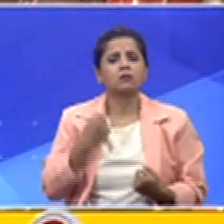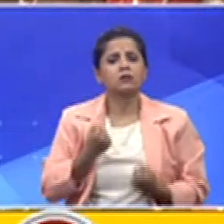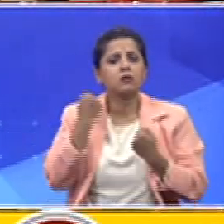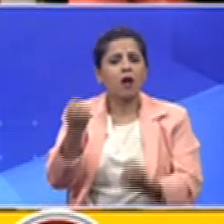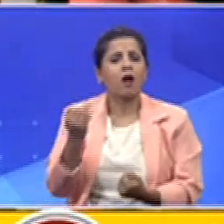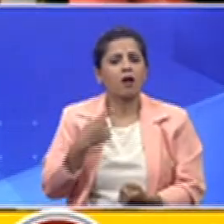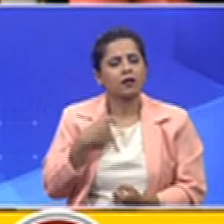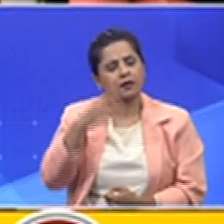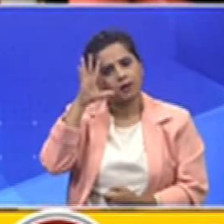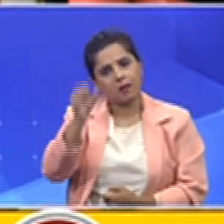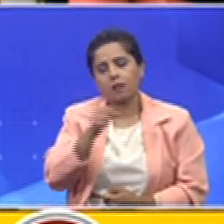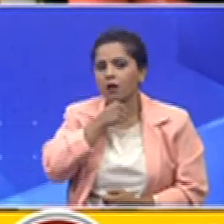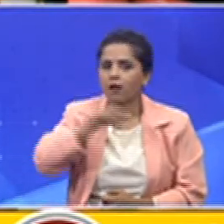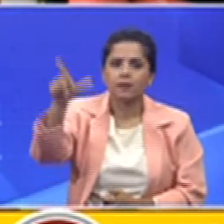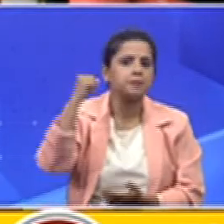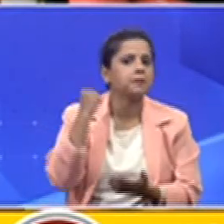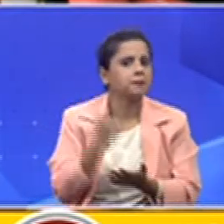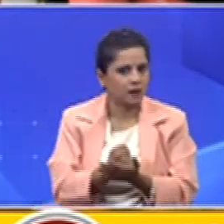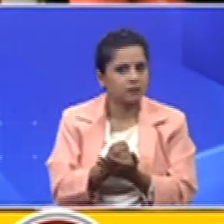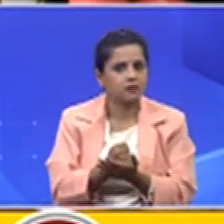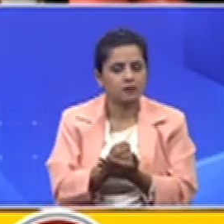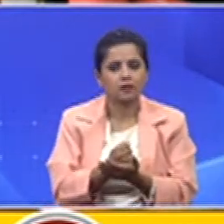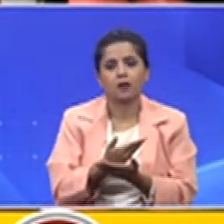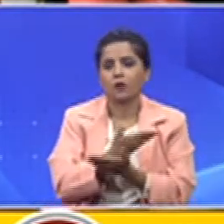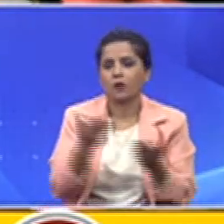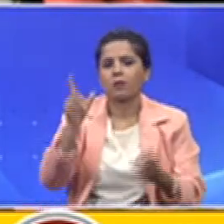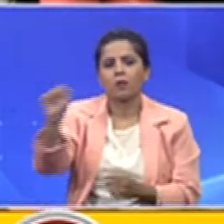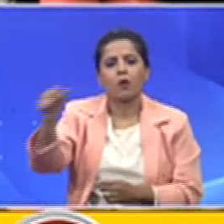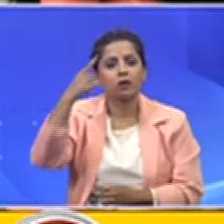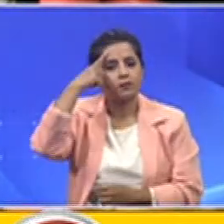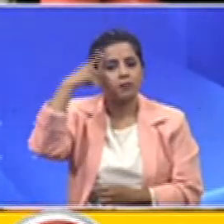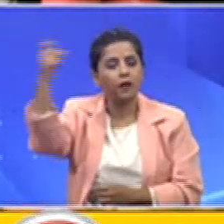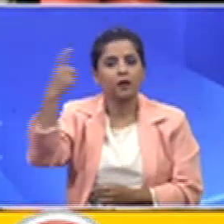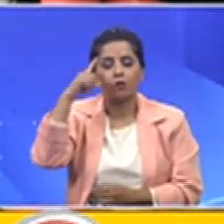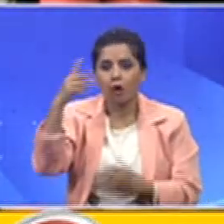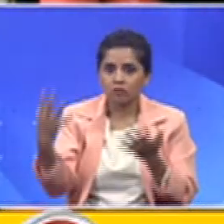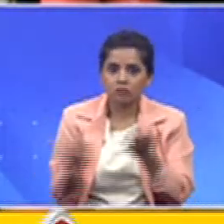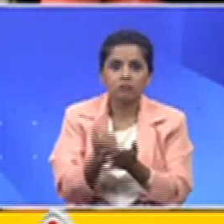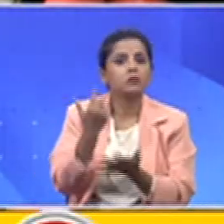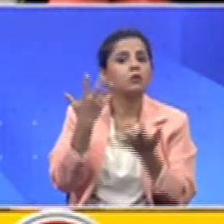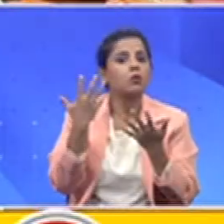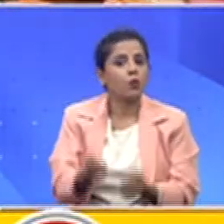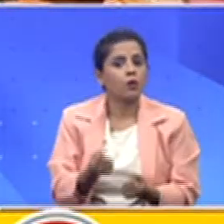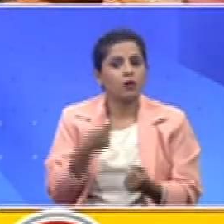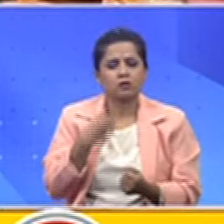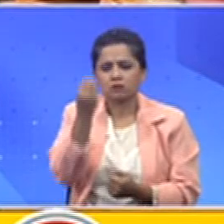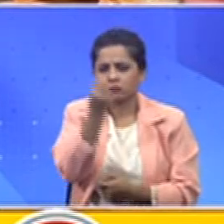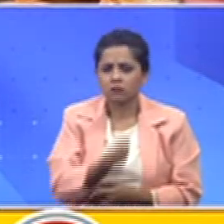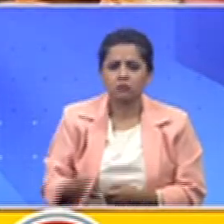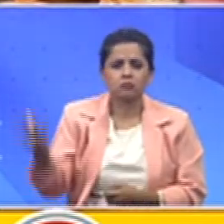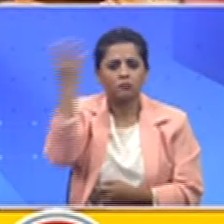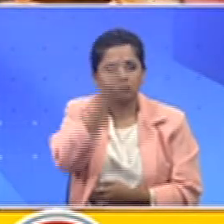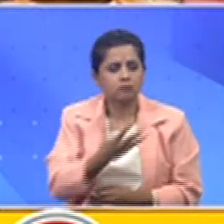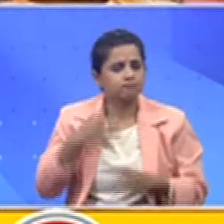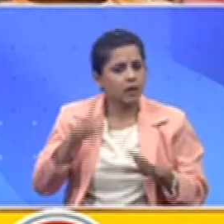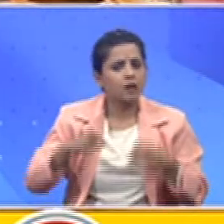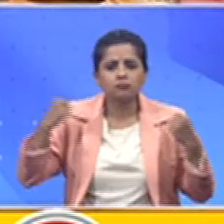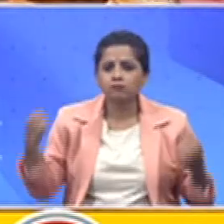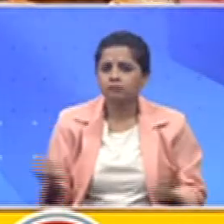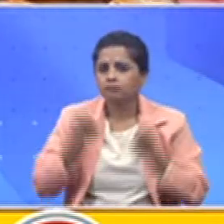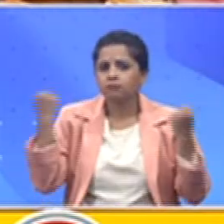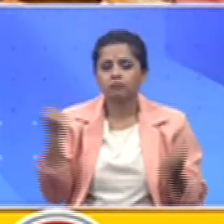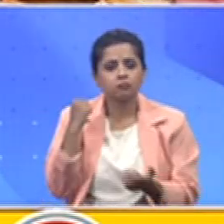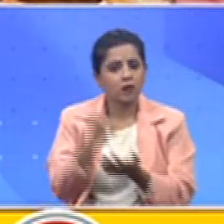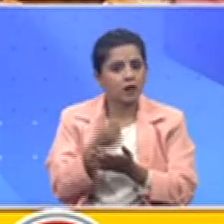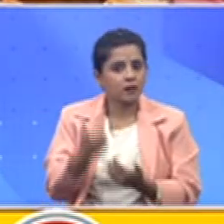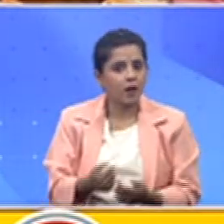हमेशा याद रखना है। हमें उनके सपनों को सच करने के लिए दिन रात मेहनत करनी है और